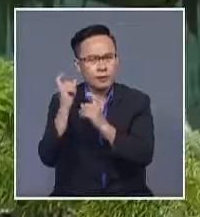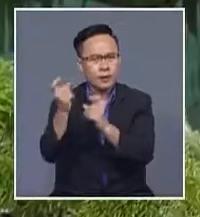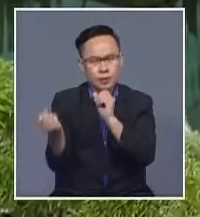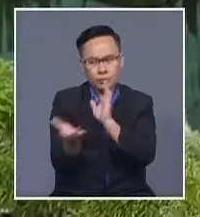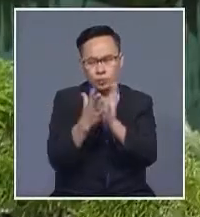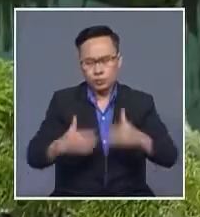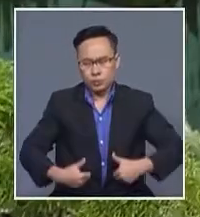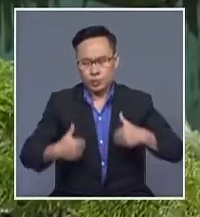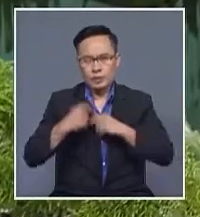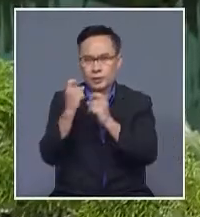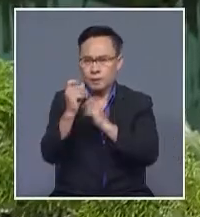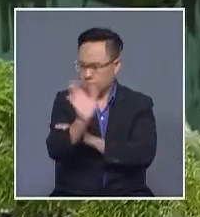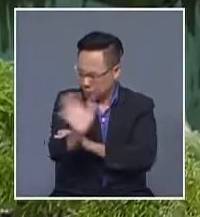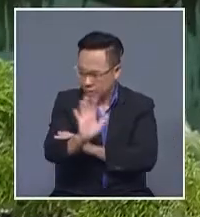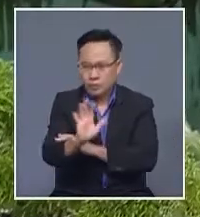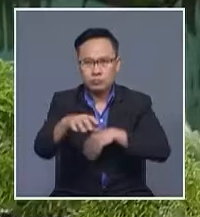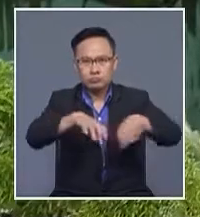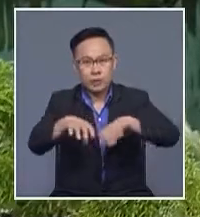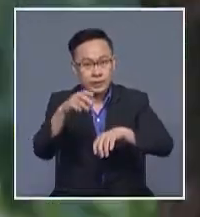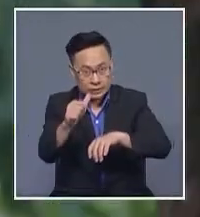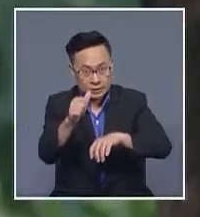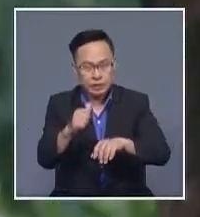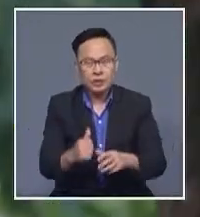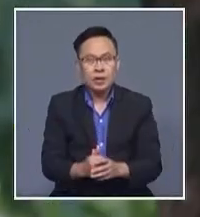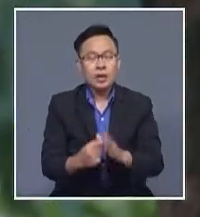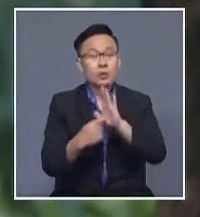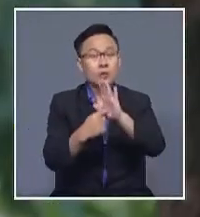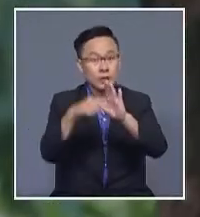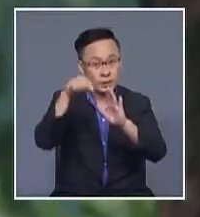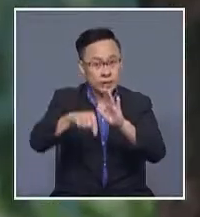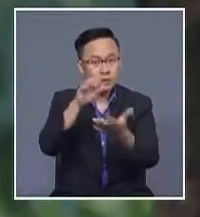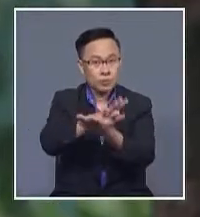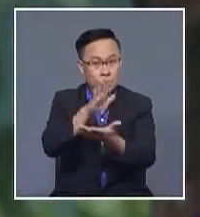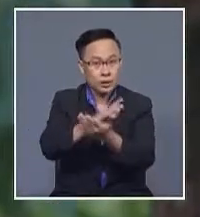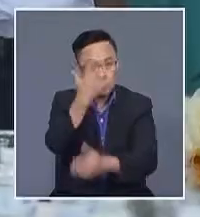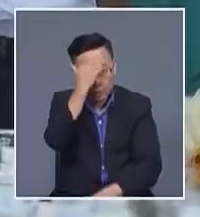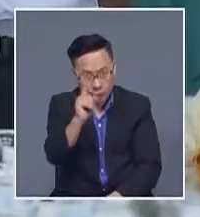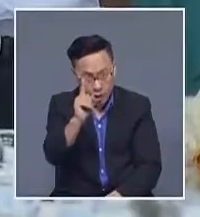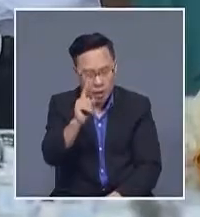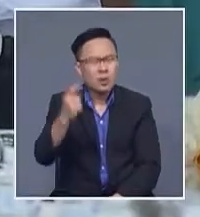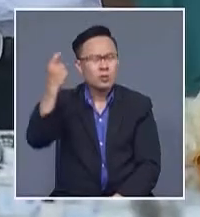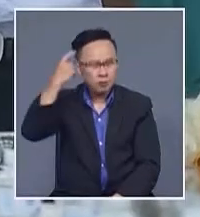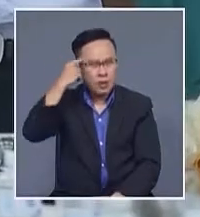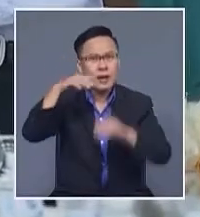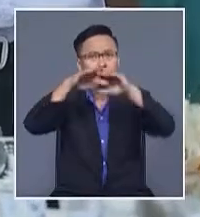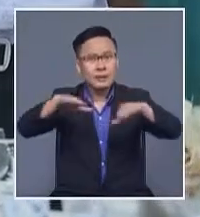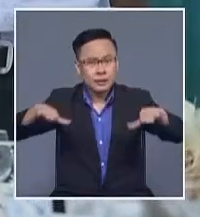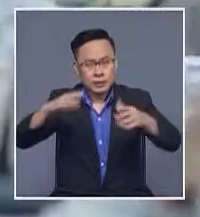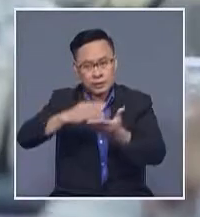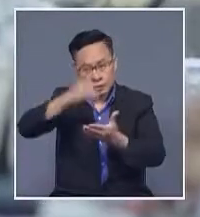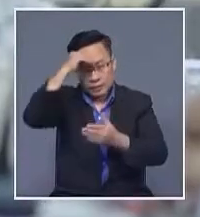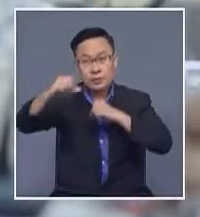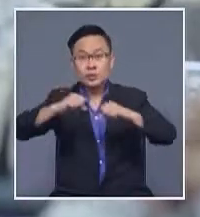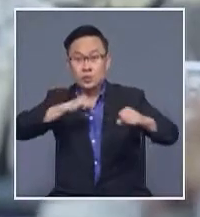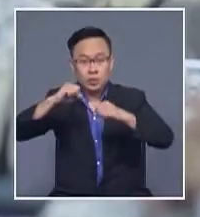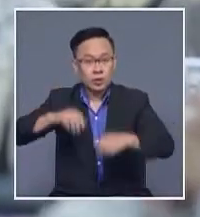ำคัญนะครับการที่เรามาเริ่มโครงการที่โรงเรียนเราเห็นว่านักเรียนเป็นเยาว